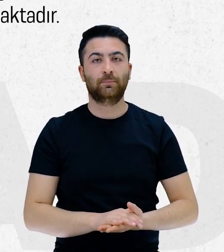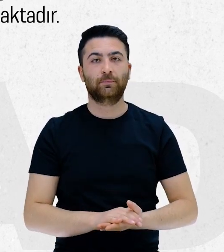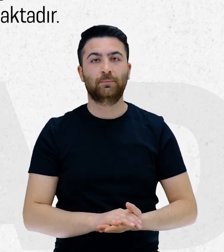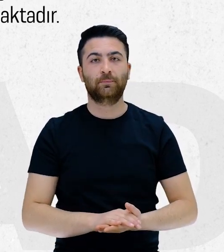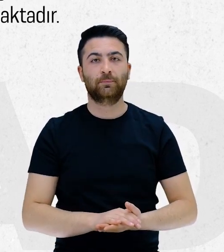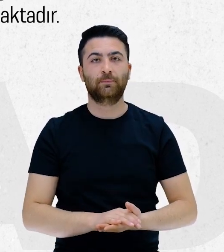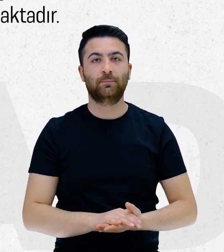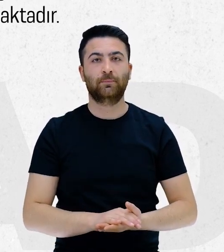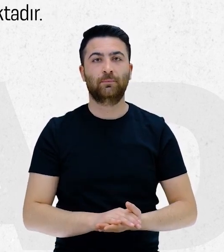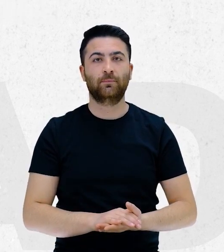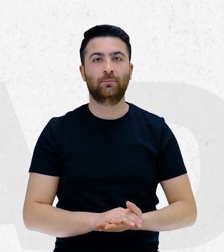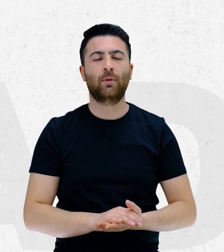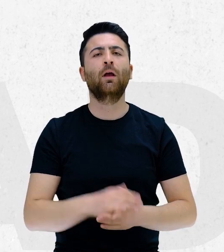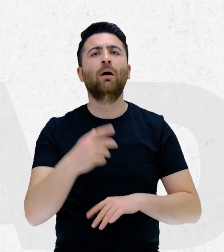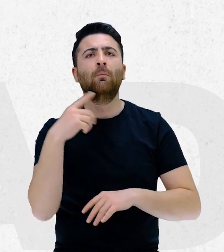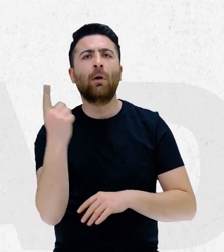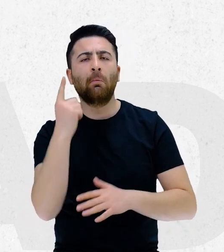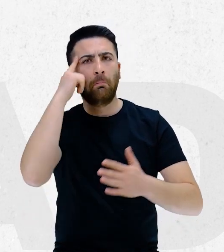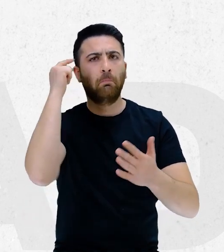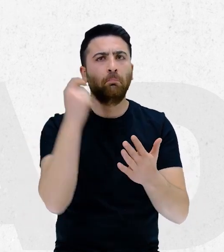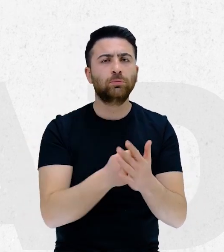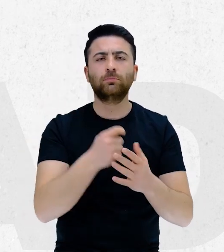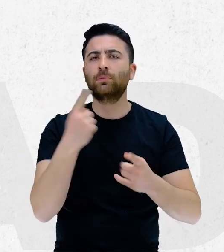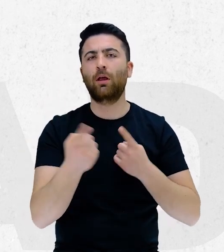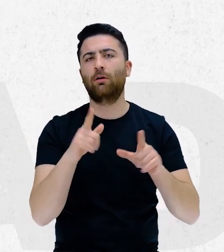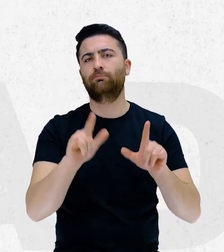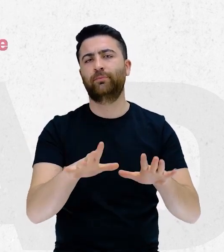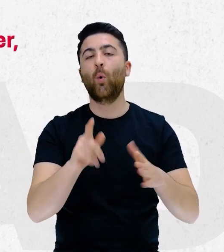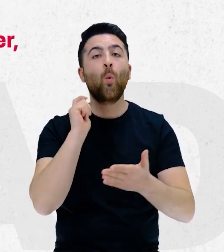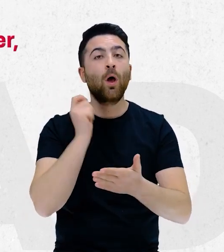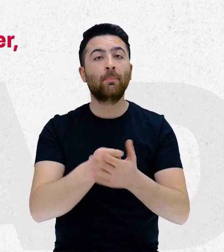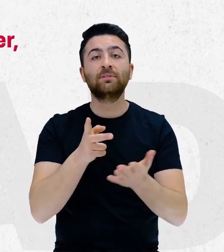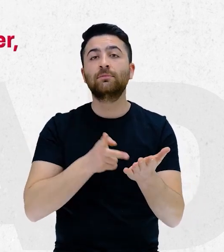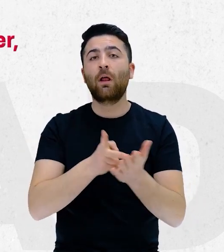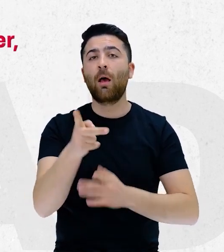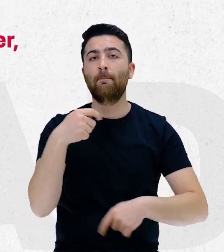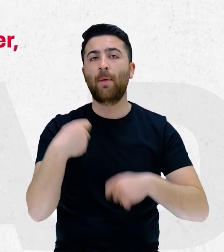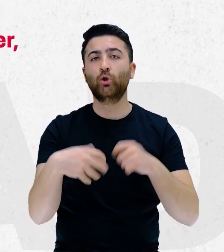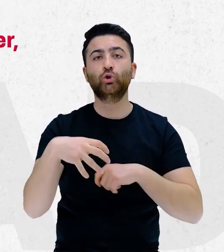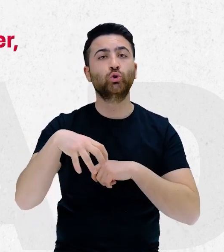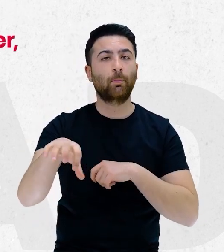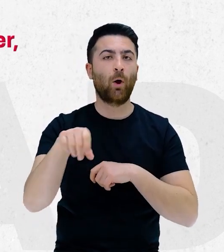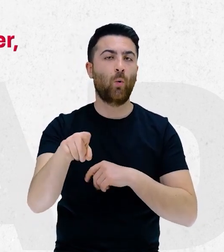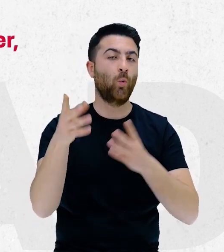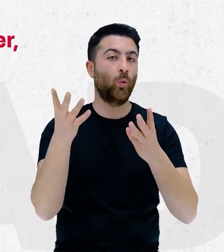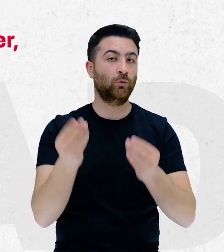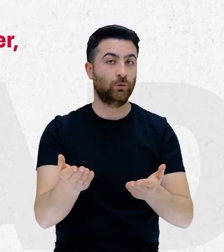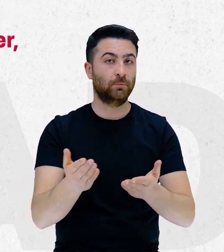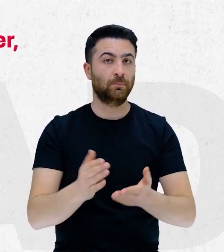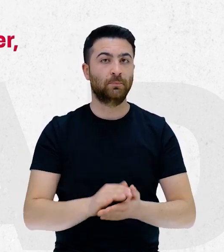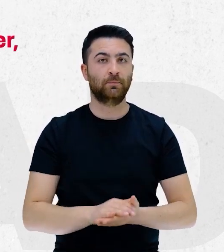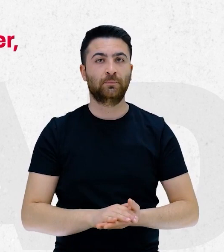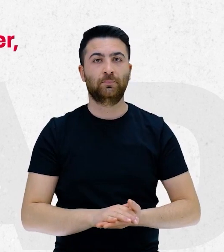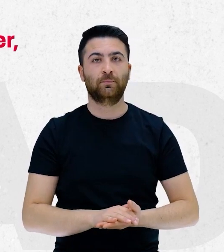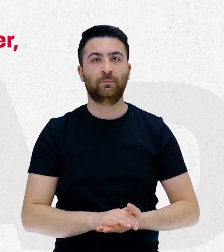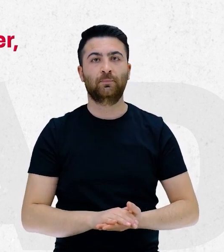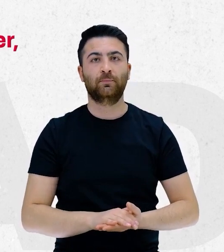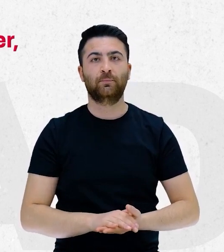yapılmaktadır. Herhangi bir başvuru gerektirmeyen ödemeler Ziraat Bankası şubelerinden gerçekleşmektedir.